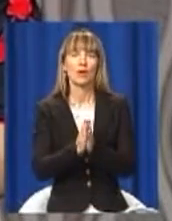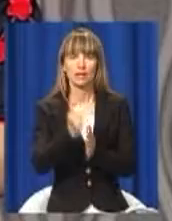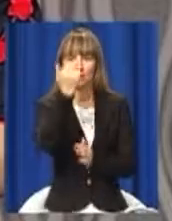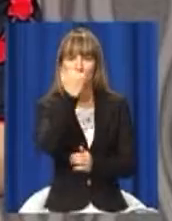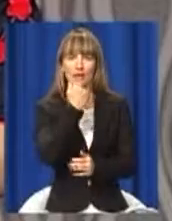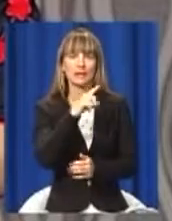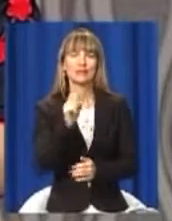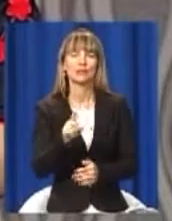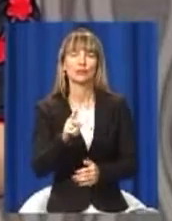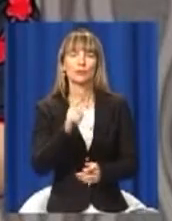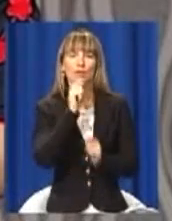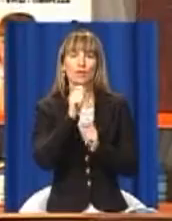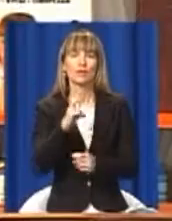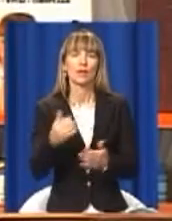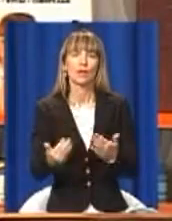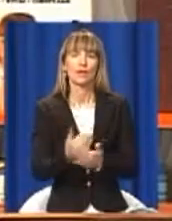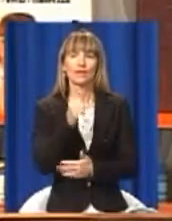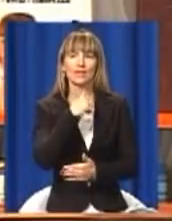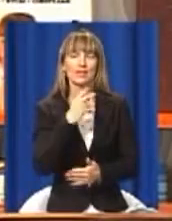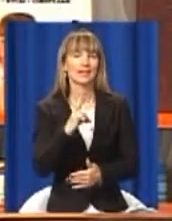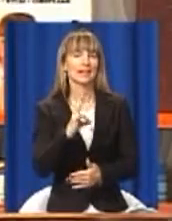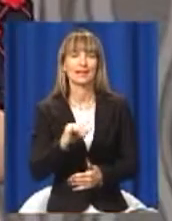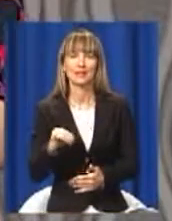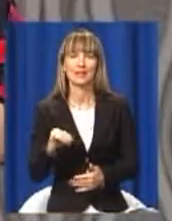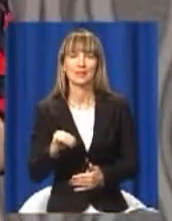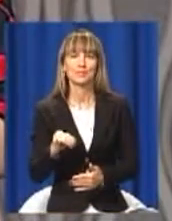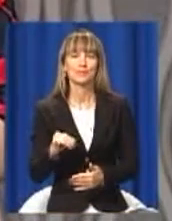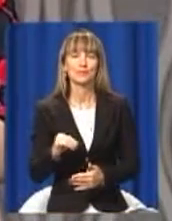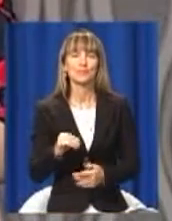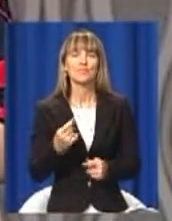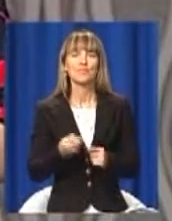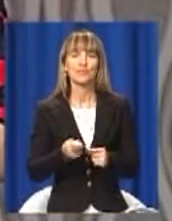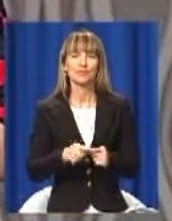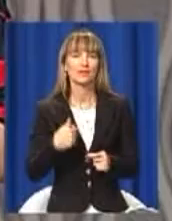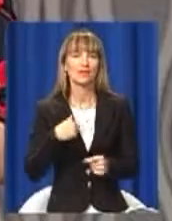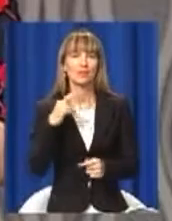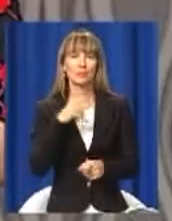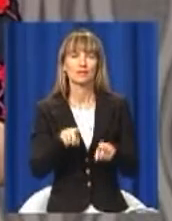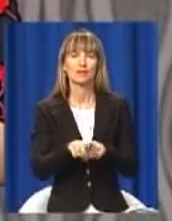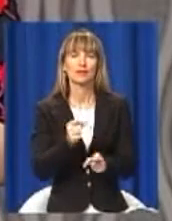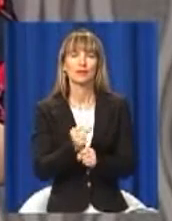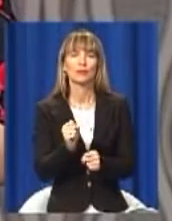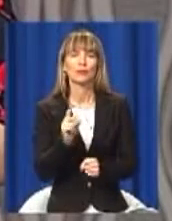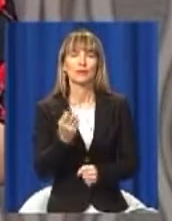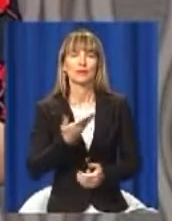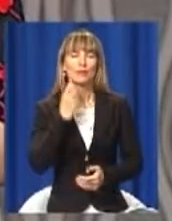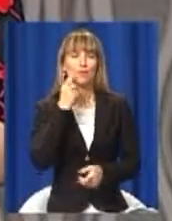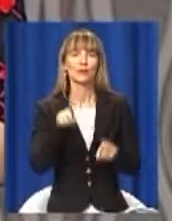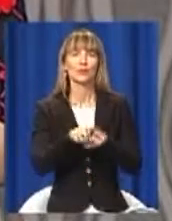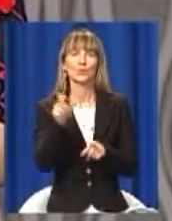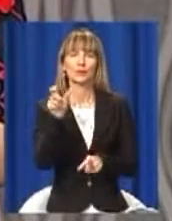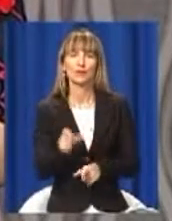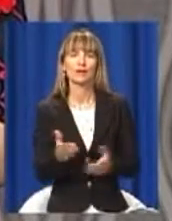йому за те, що він нам подарував минулого року? Ні. А от бачиш, а це ми даремно так робимо, оскільки Дід Мороз, він також людина,